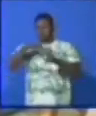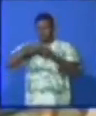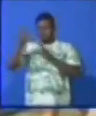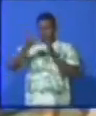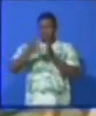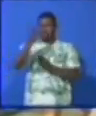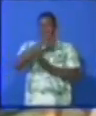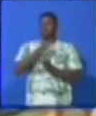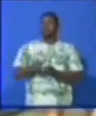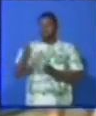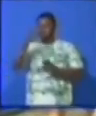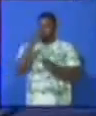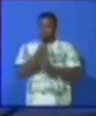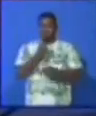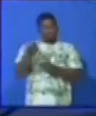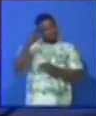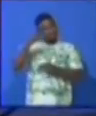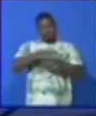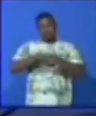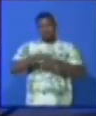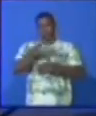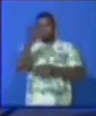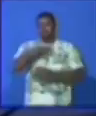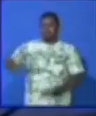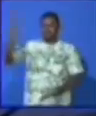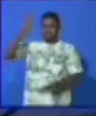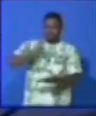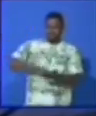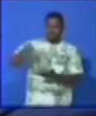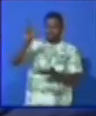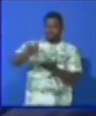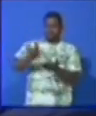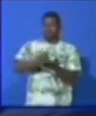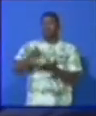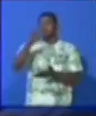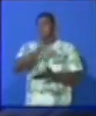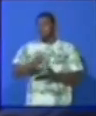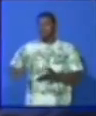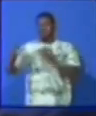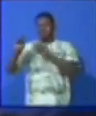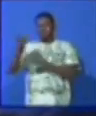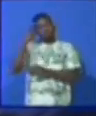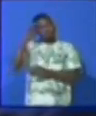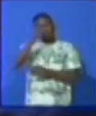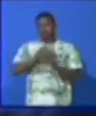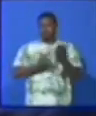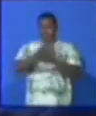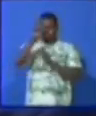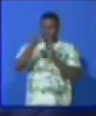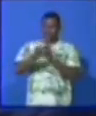la ratification de la loi de l'Organisation pour le développement de la femme dans les pays membres de l'OCI.